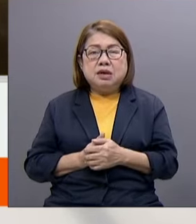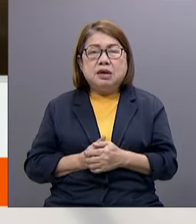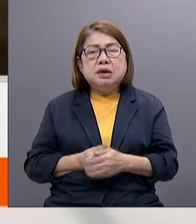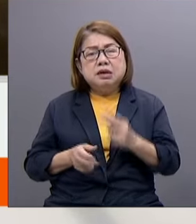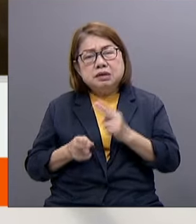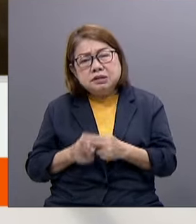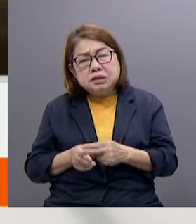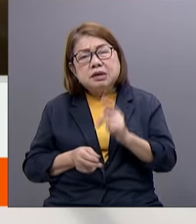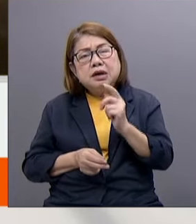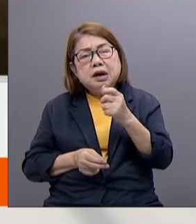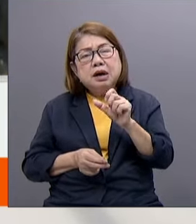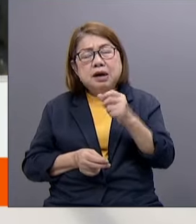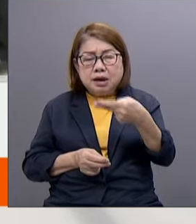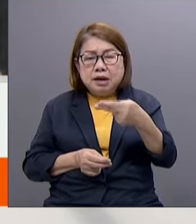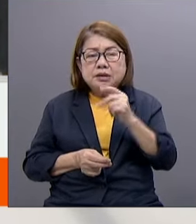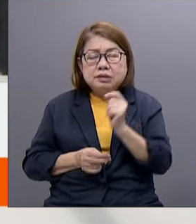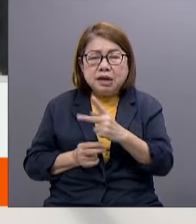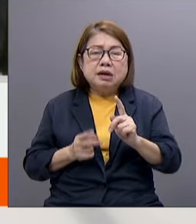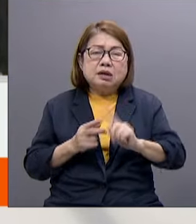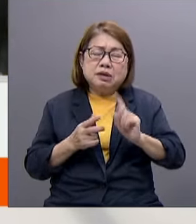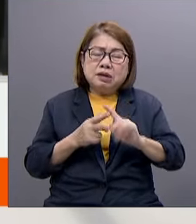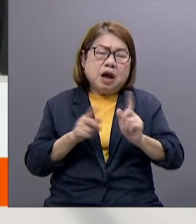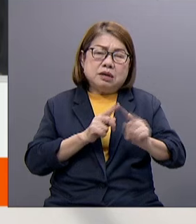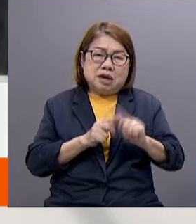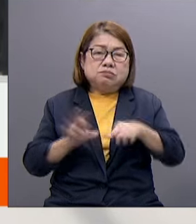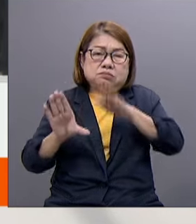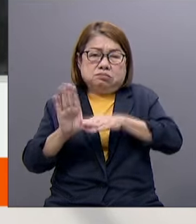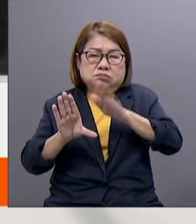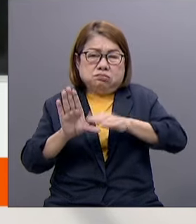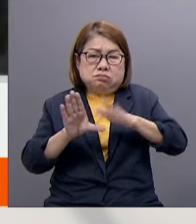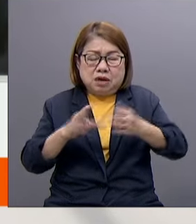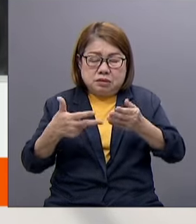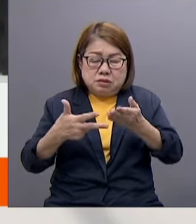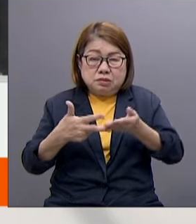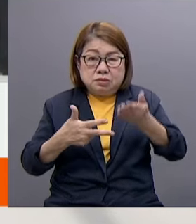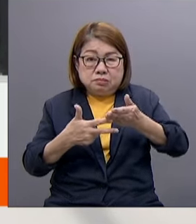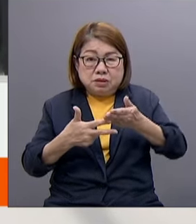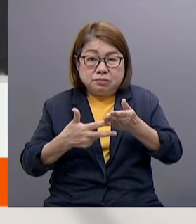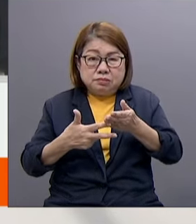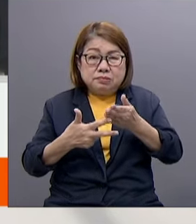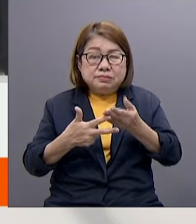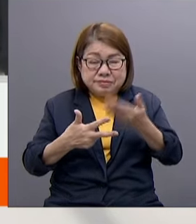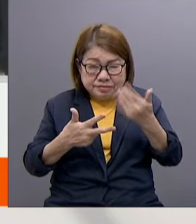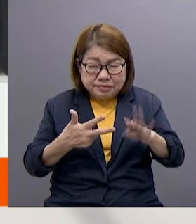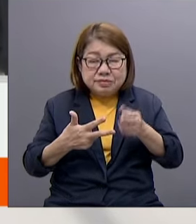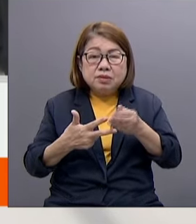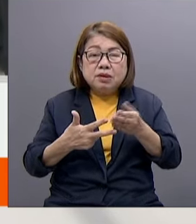ทค ุ ณสุภโจรหรืออะไรเงี้ยหลายๆท่านเนี่ยก็ยังมีความหวังว่าคนเหล่านี้ที่ไปลงสมัคร